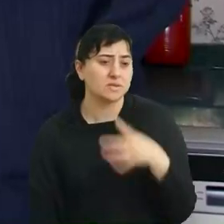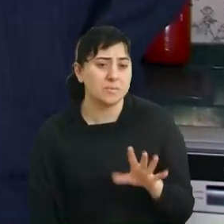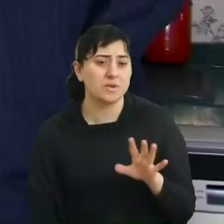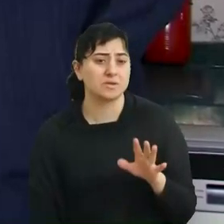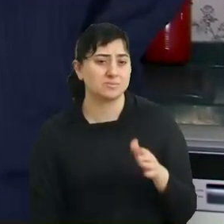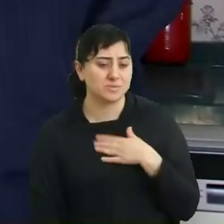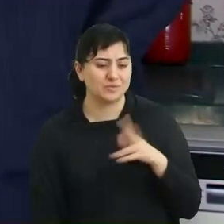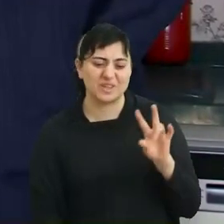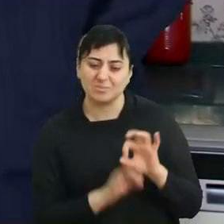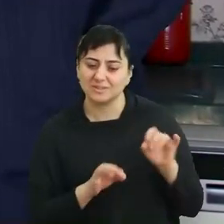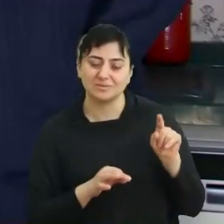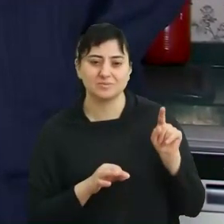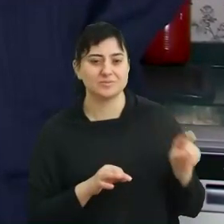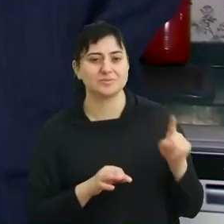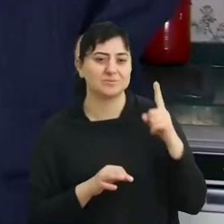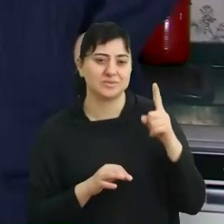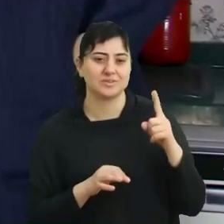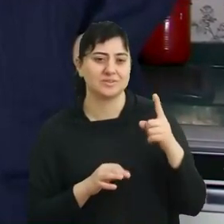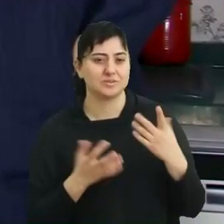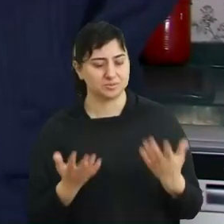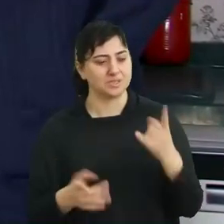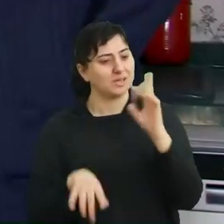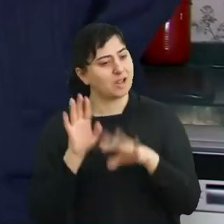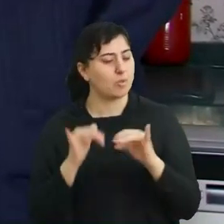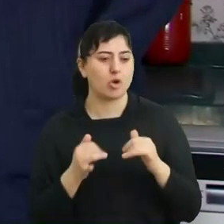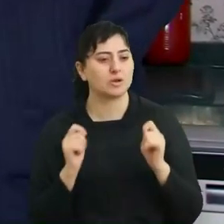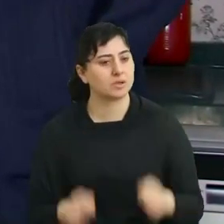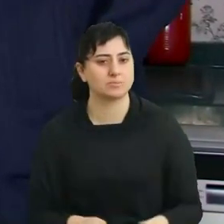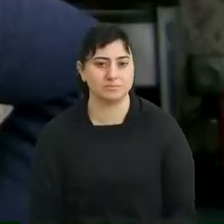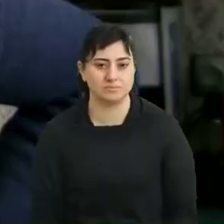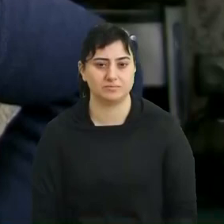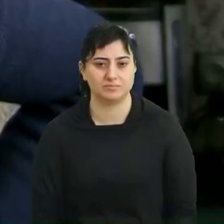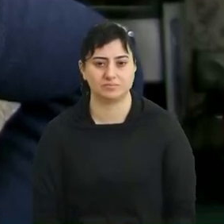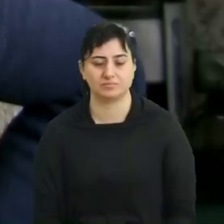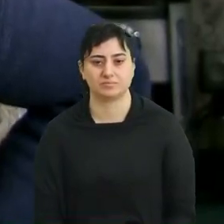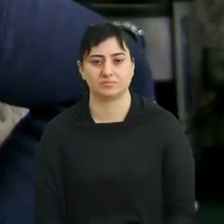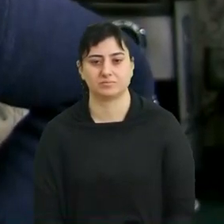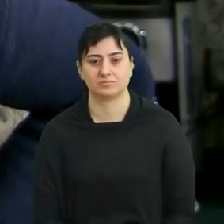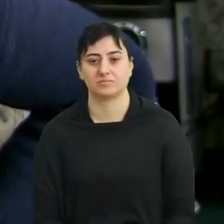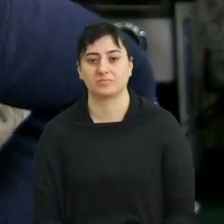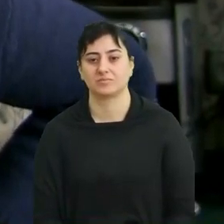Meryem'im? Bizim vitaminsiz Harry Potter'da pekala bir reklam filminde oynayabilir ya.